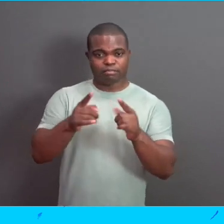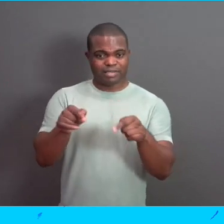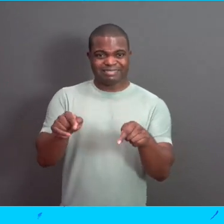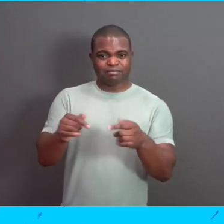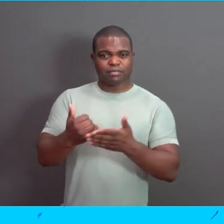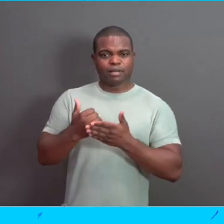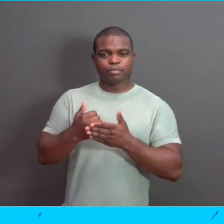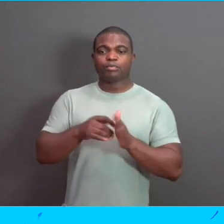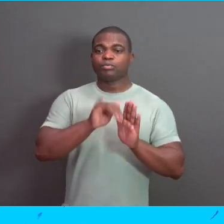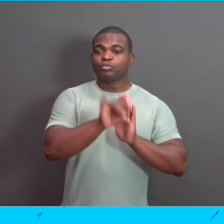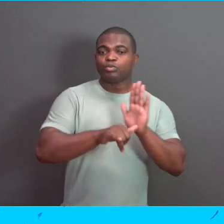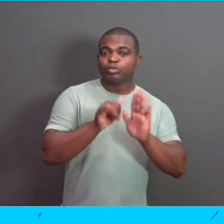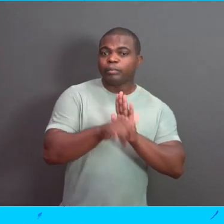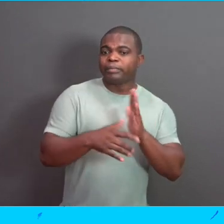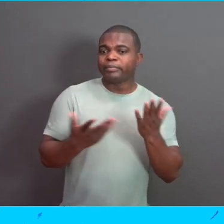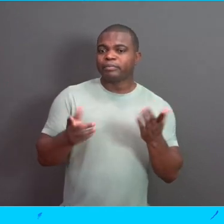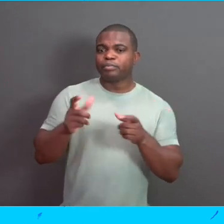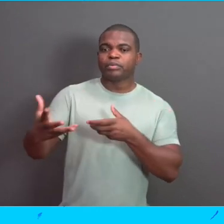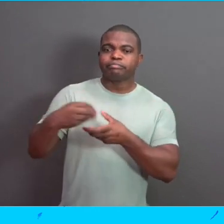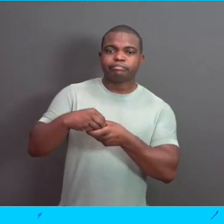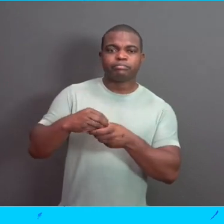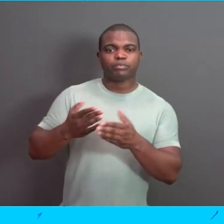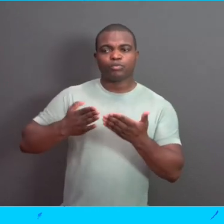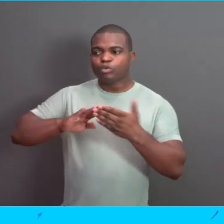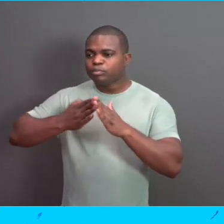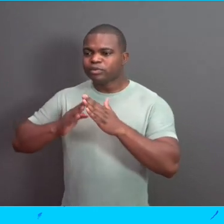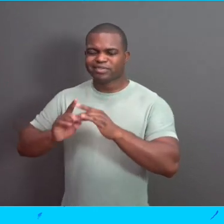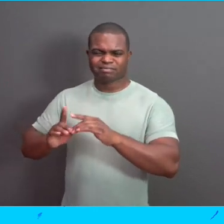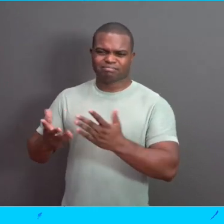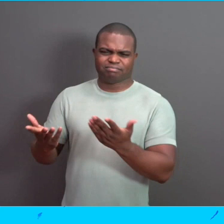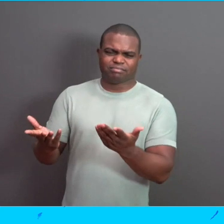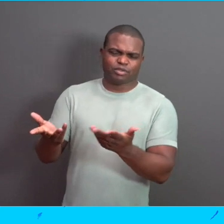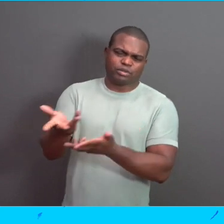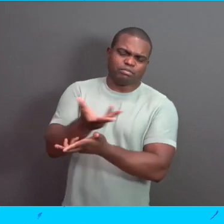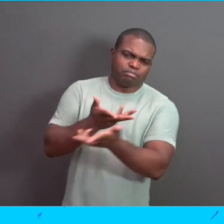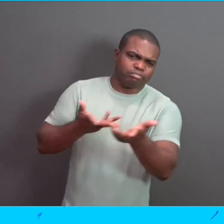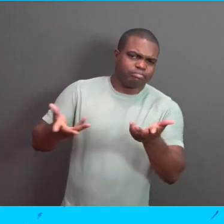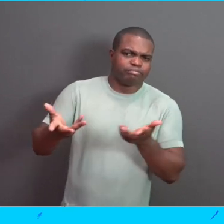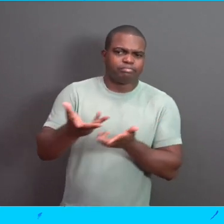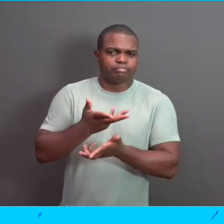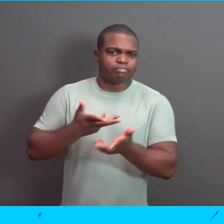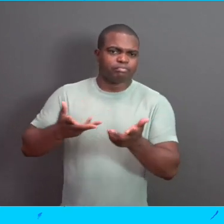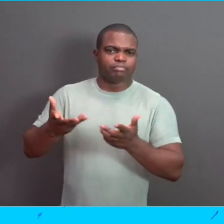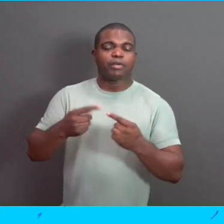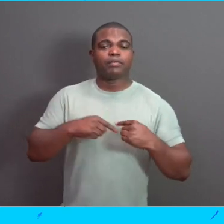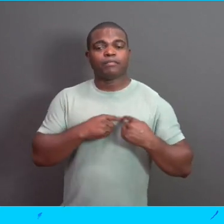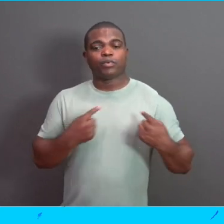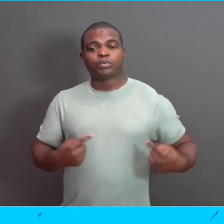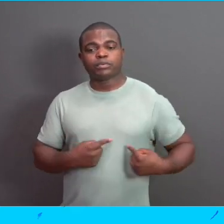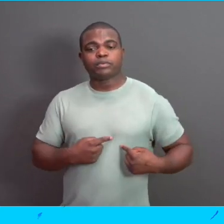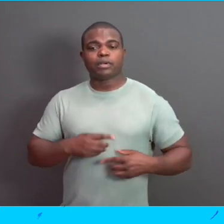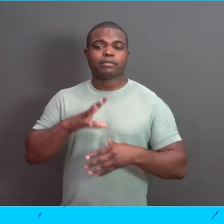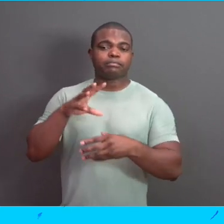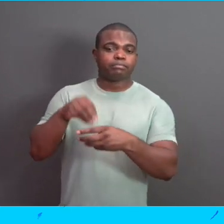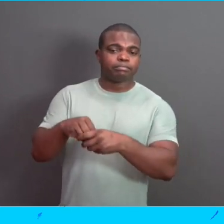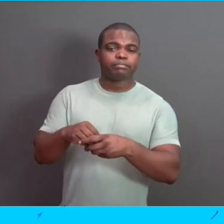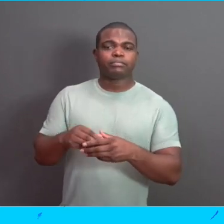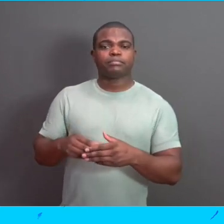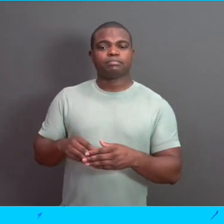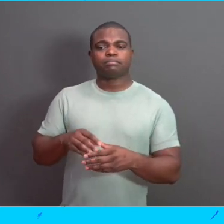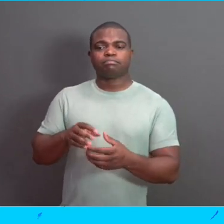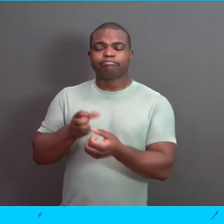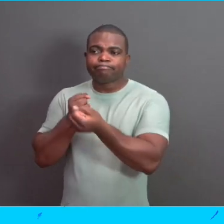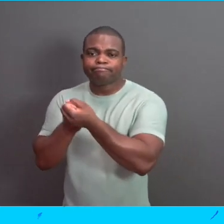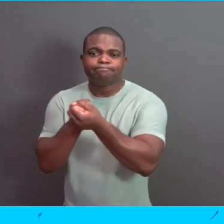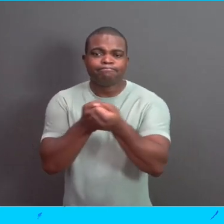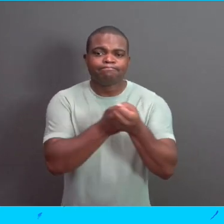participer dans des activités communautaires, politiques,